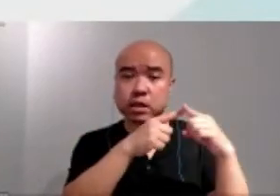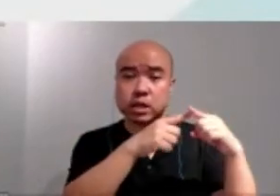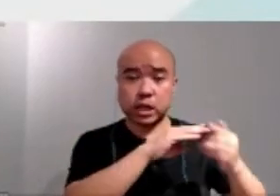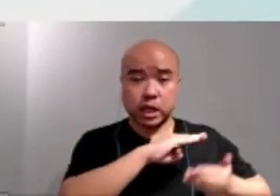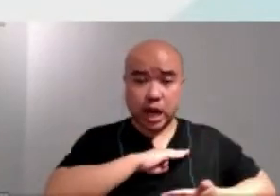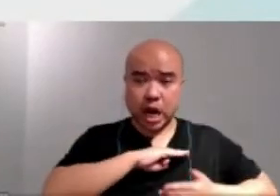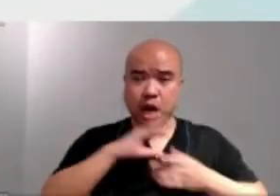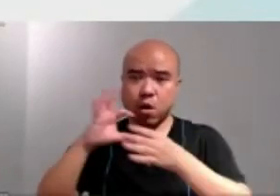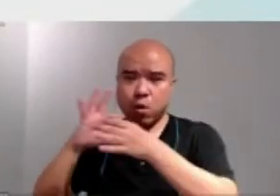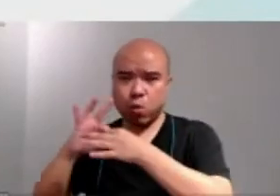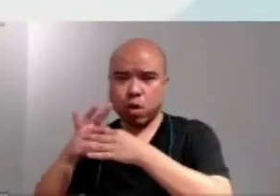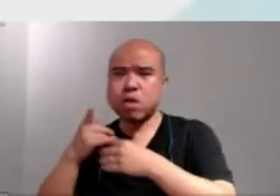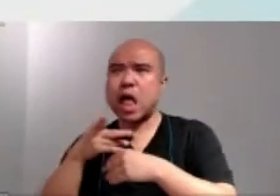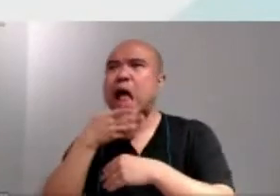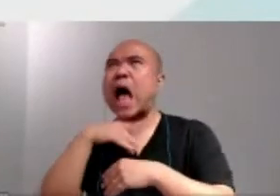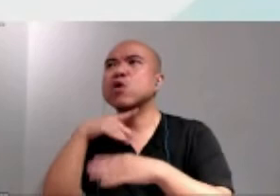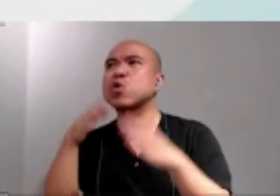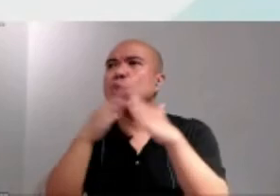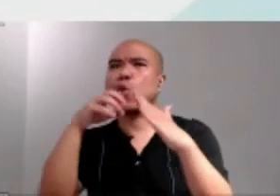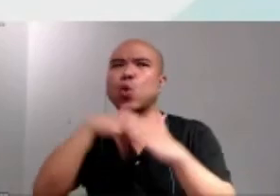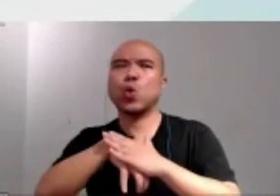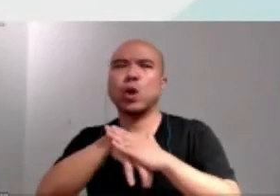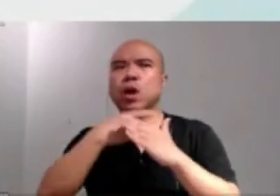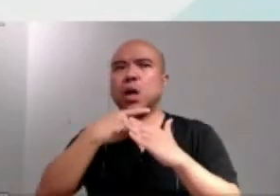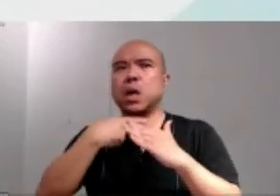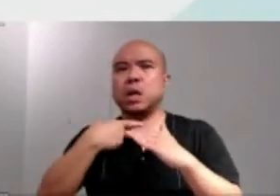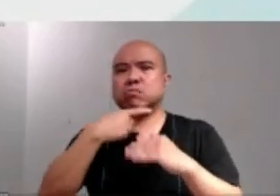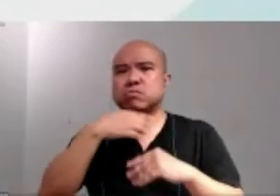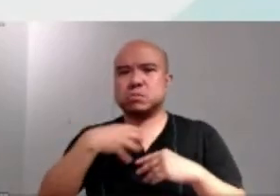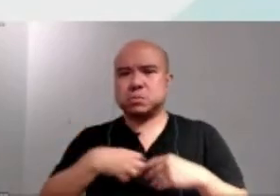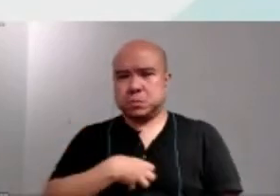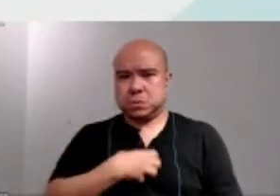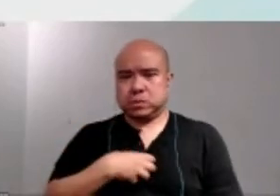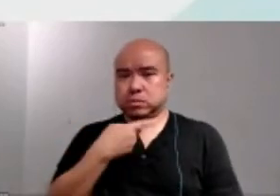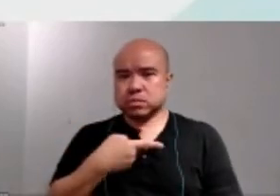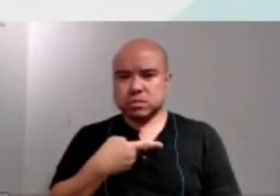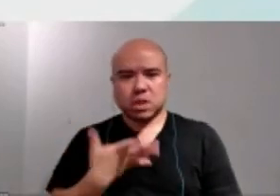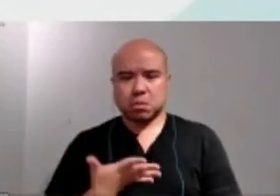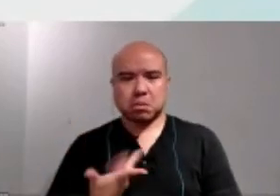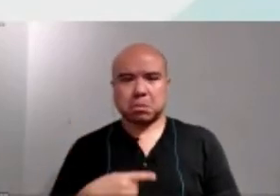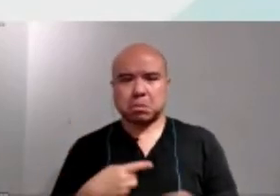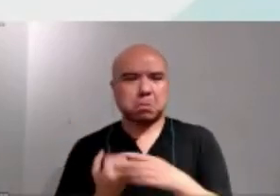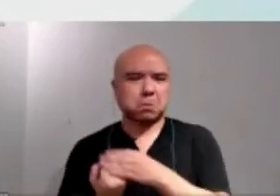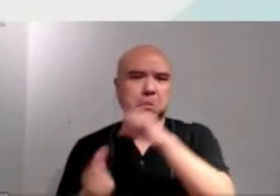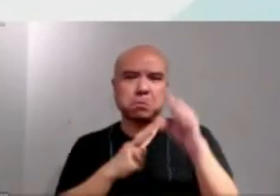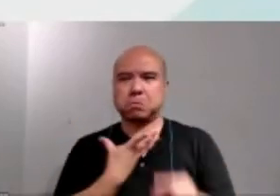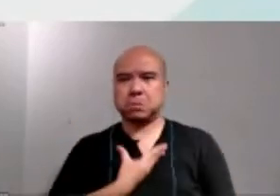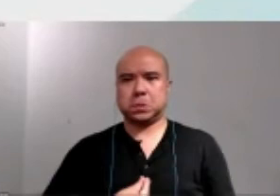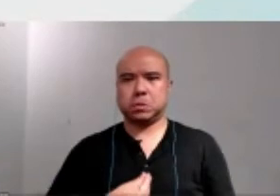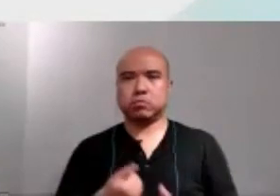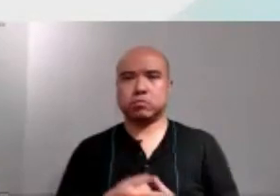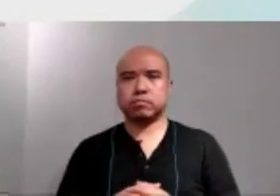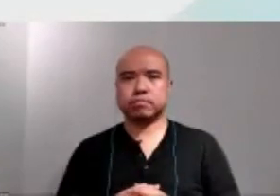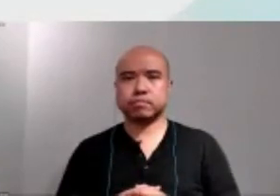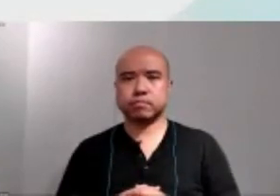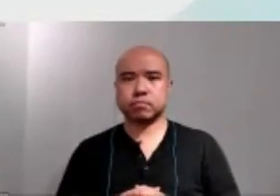住壓力同埋負面情緒，如何想像自己可以過得更好嘅生活呢？咁究竟 Comma 起